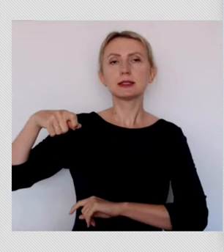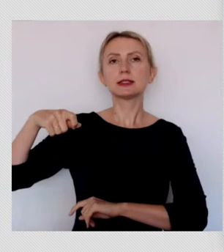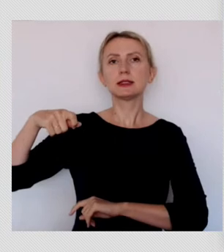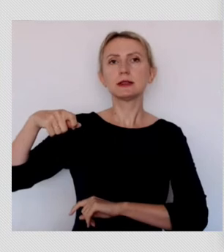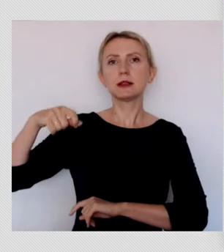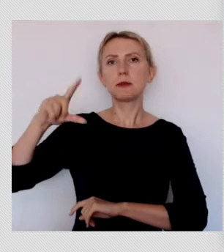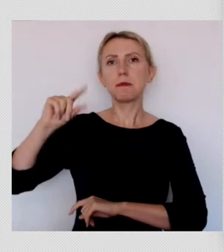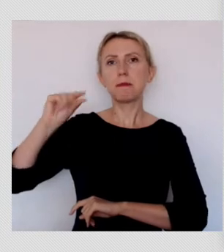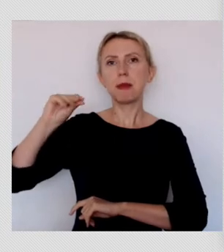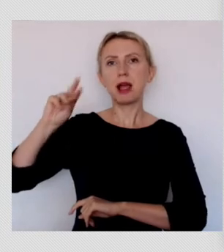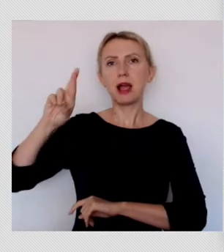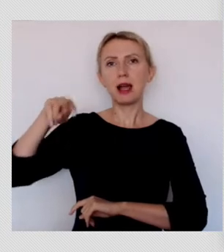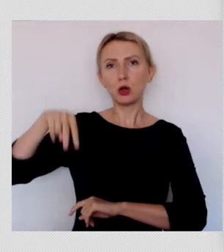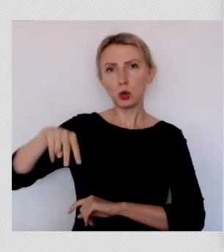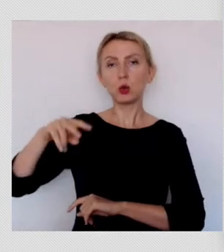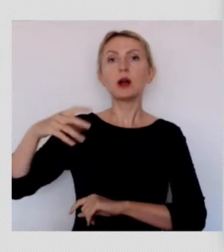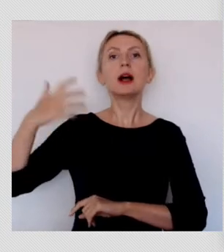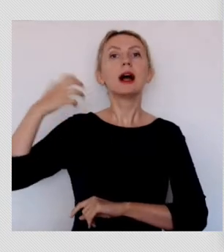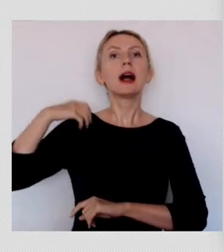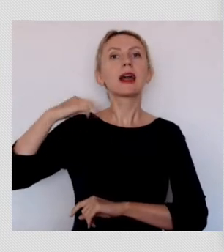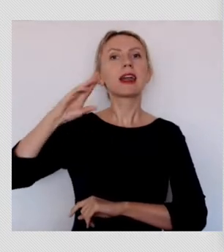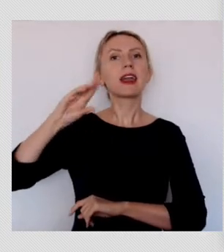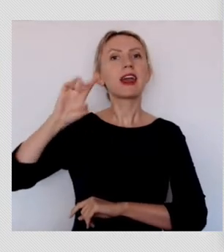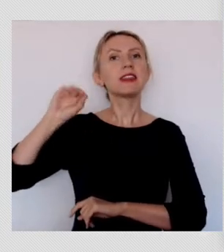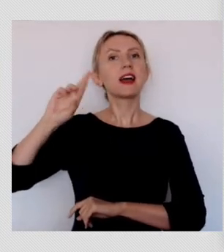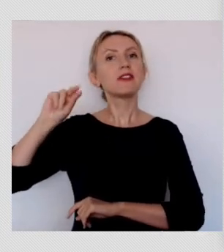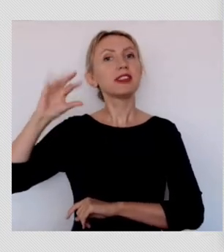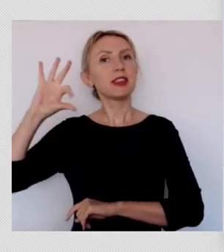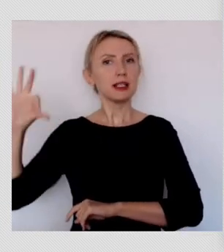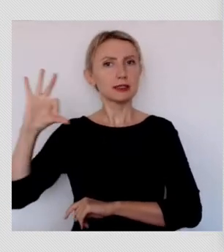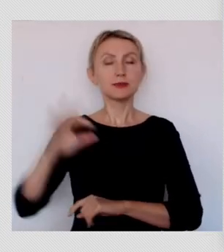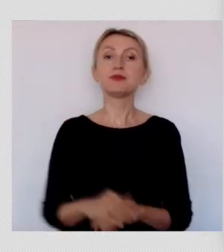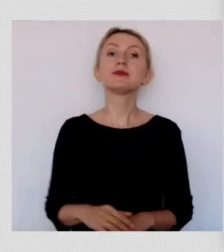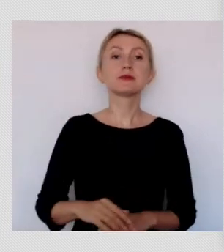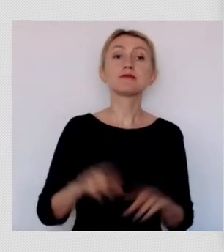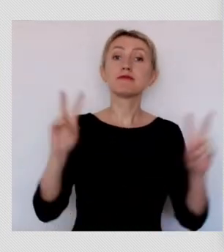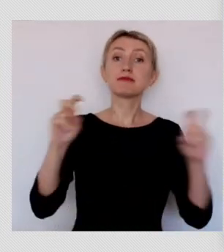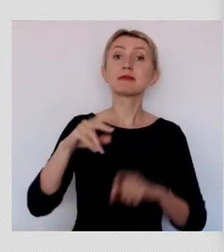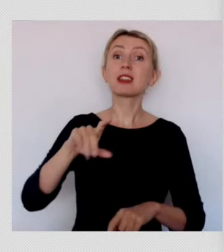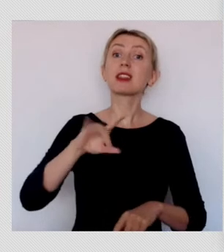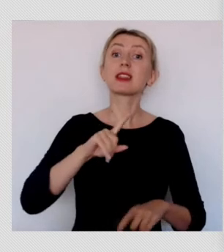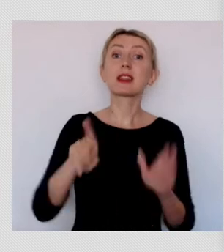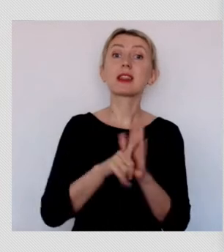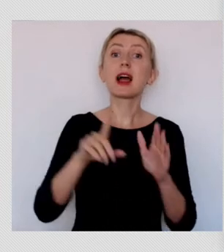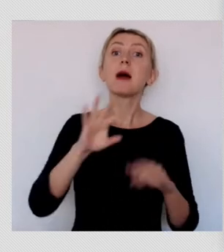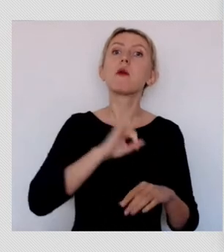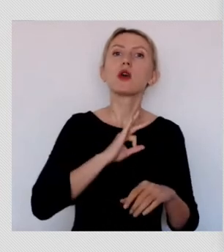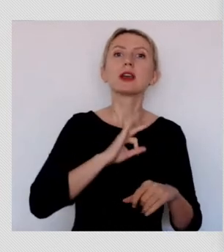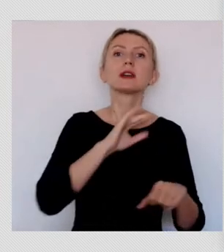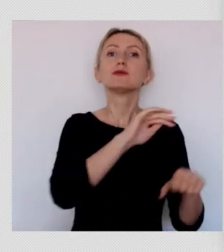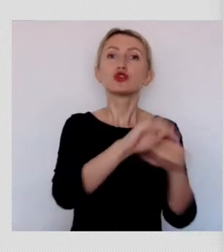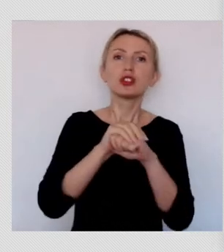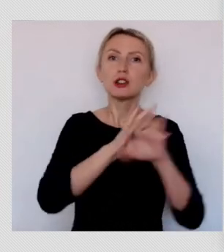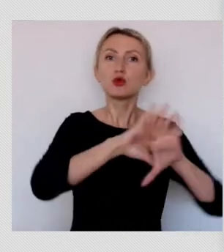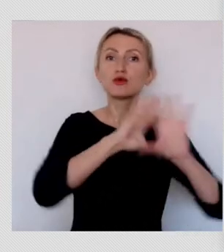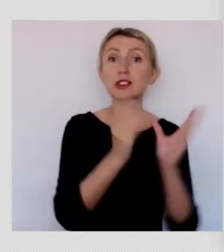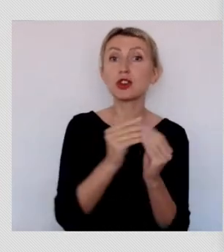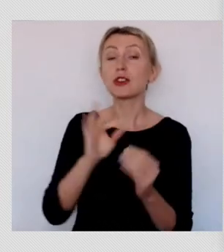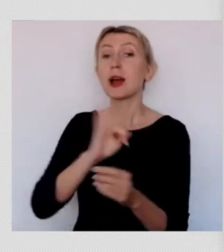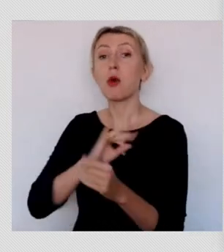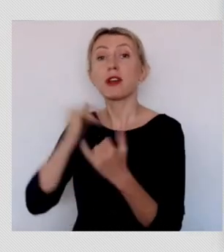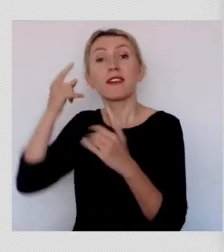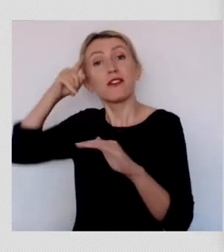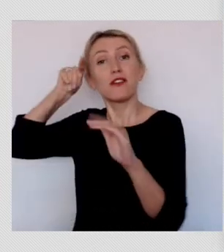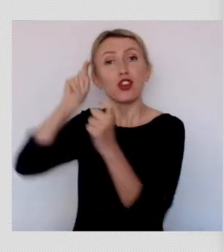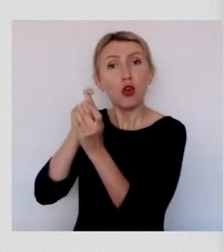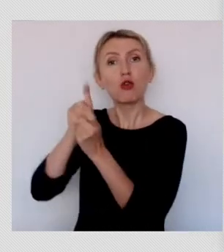Peru, generała Benavidesa, dla moich przyjaciół wszystko, dla moich wrogów prawo. I nie należy o tym